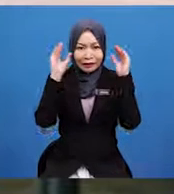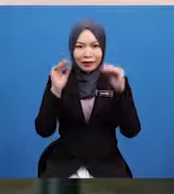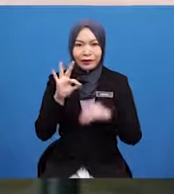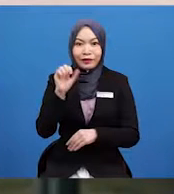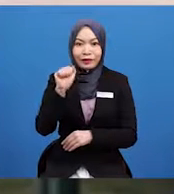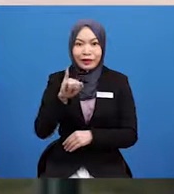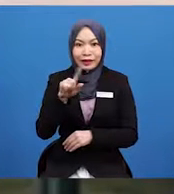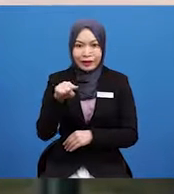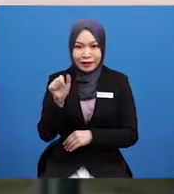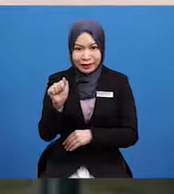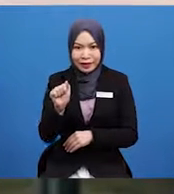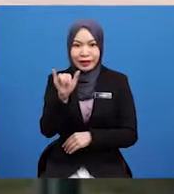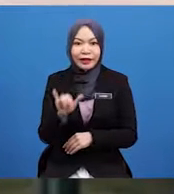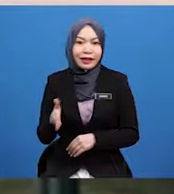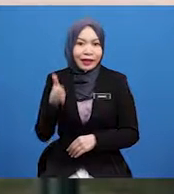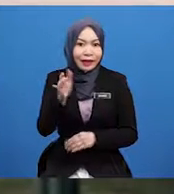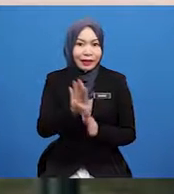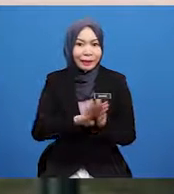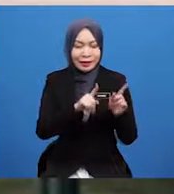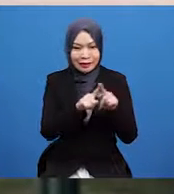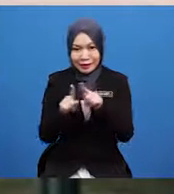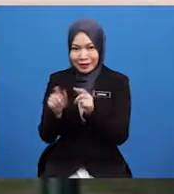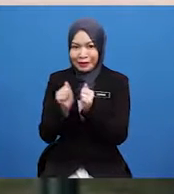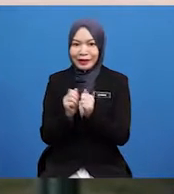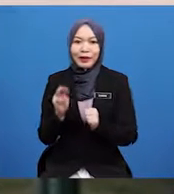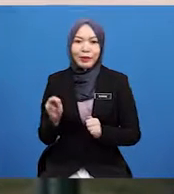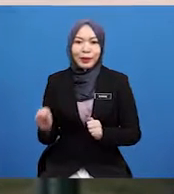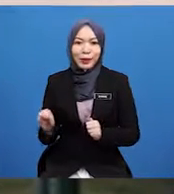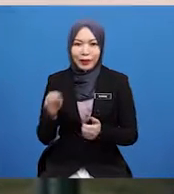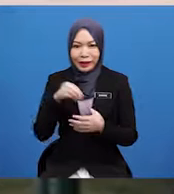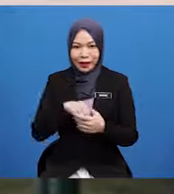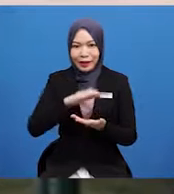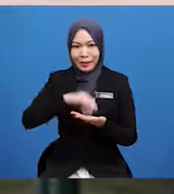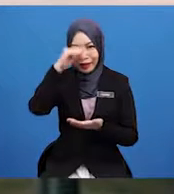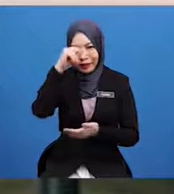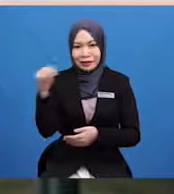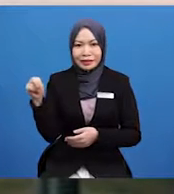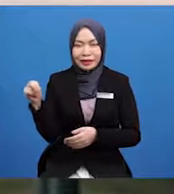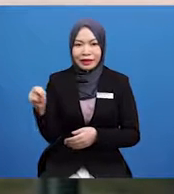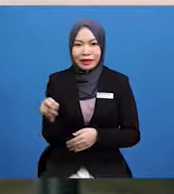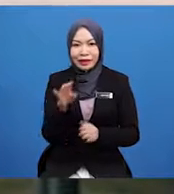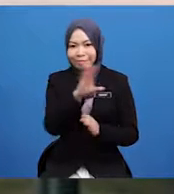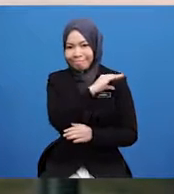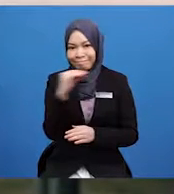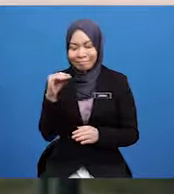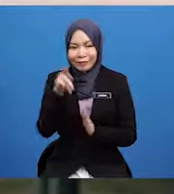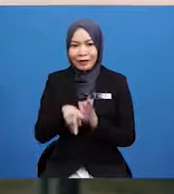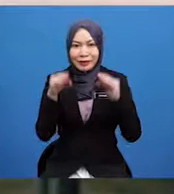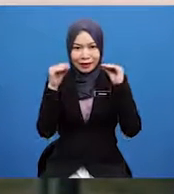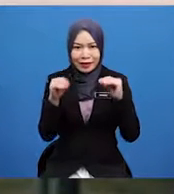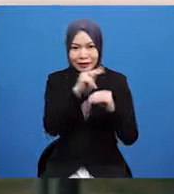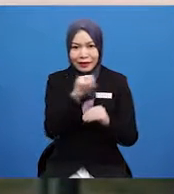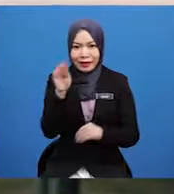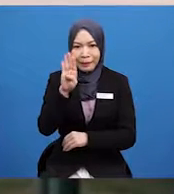Faiza yang akan bersama-sama dengan murid-murid dalam sesi pengajaran dan pembelajaran bab 3 dalam